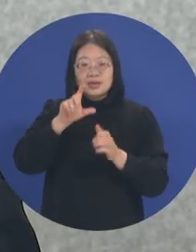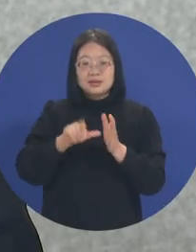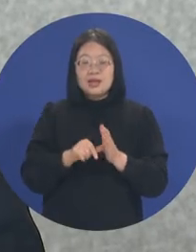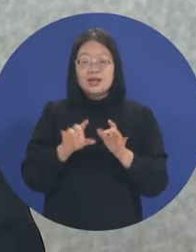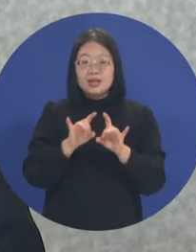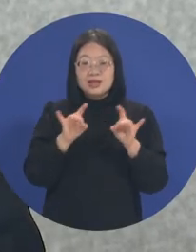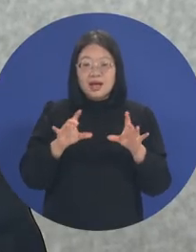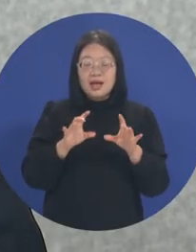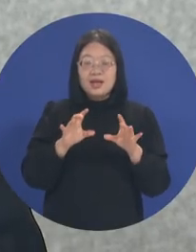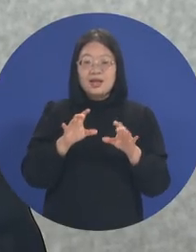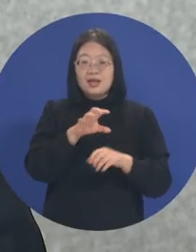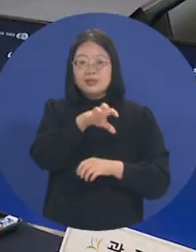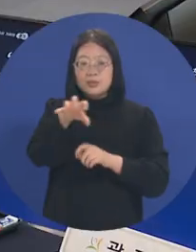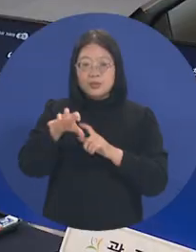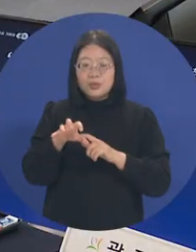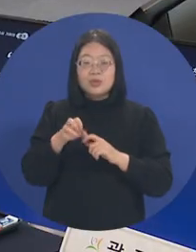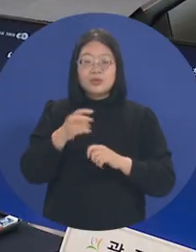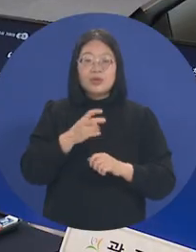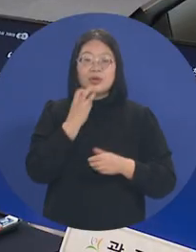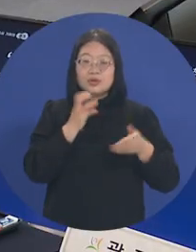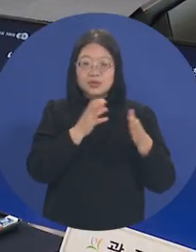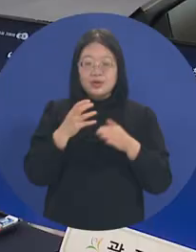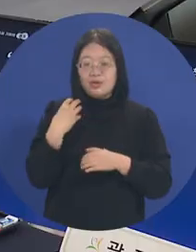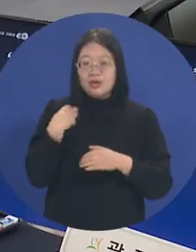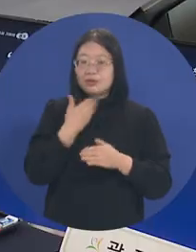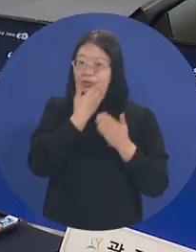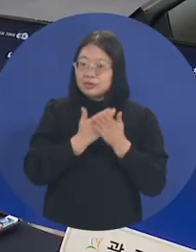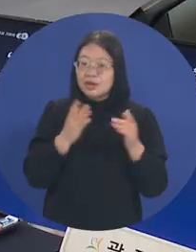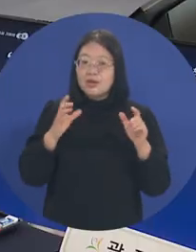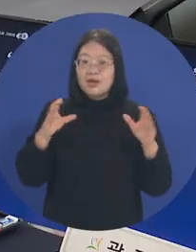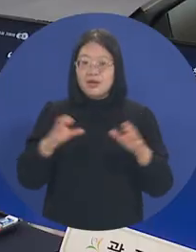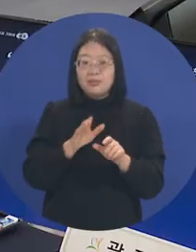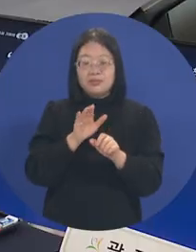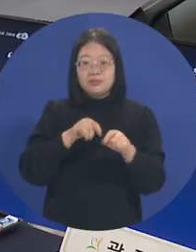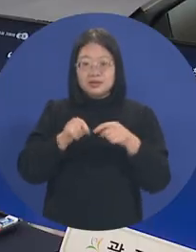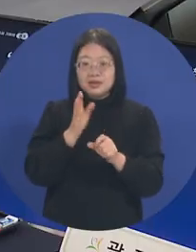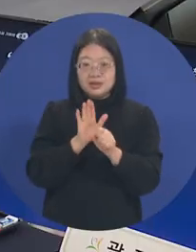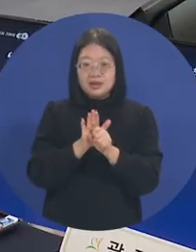경기도와 각 시군의 역할이 중요하다며 협치를 강조했습니다